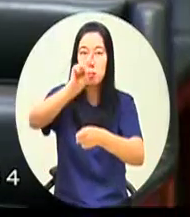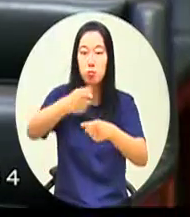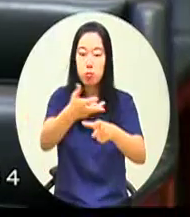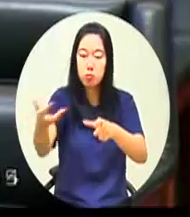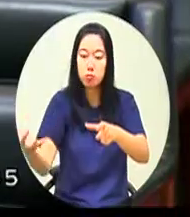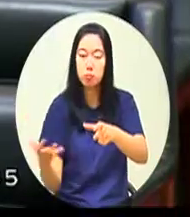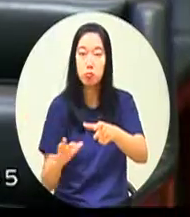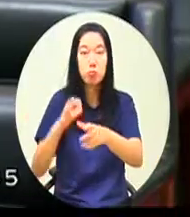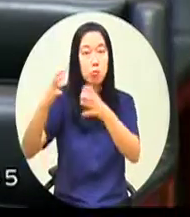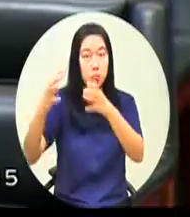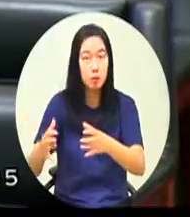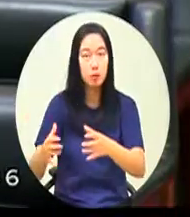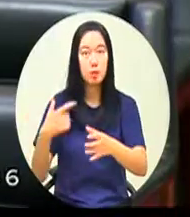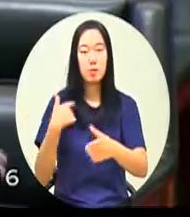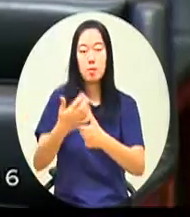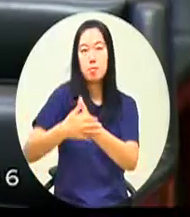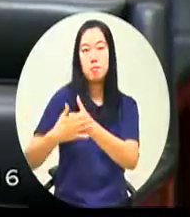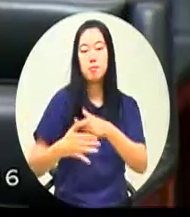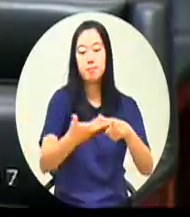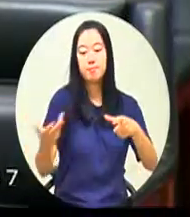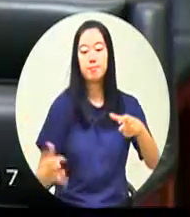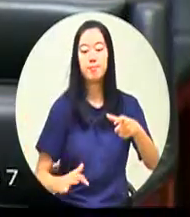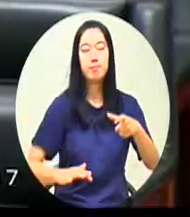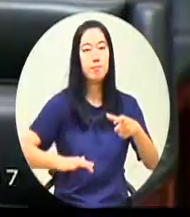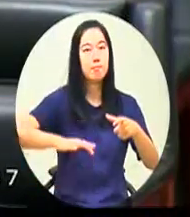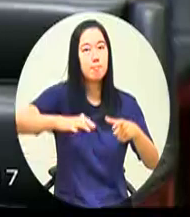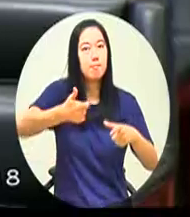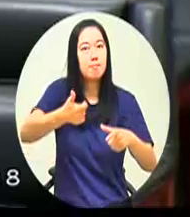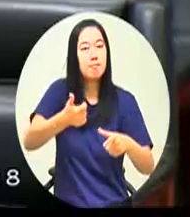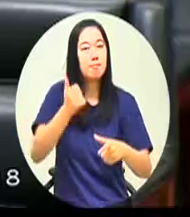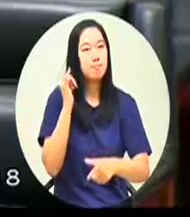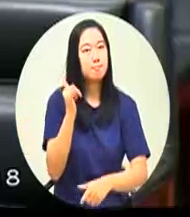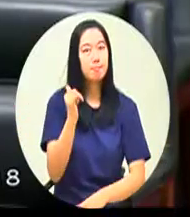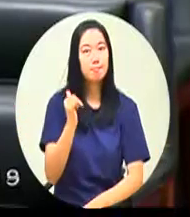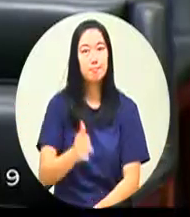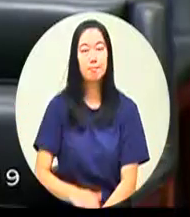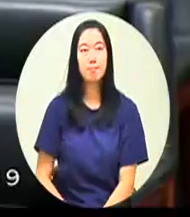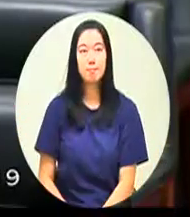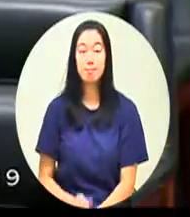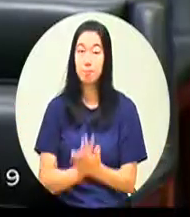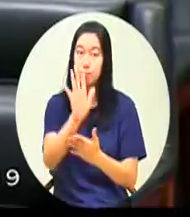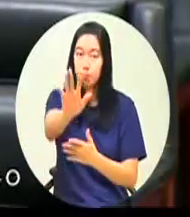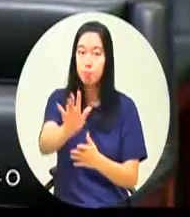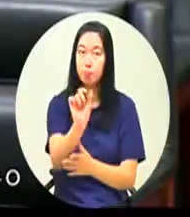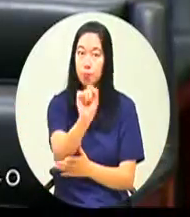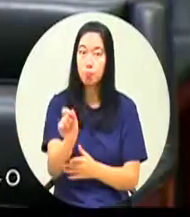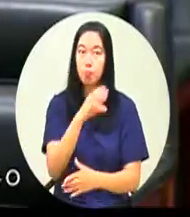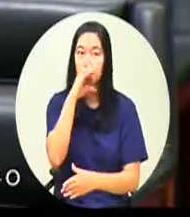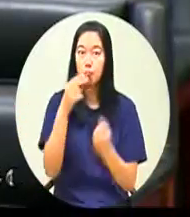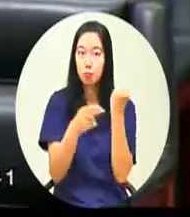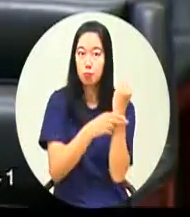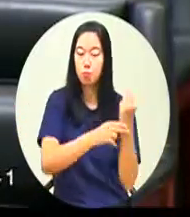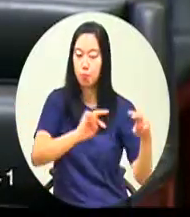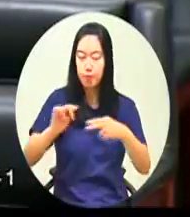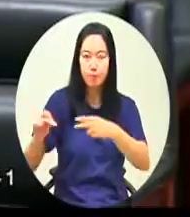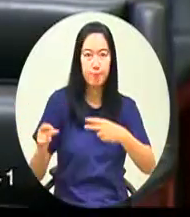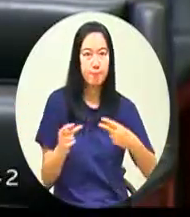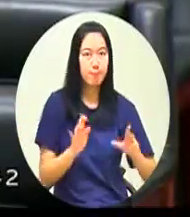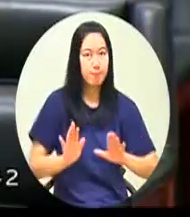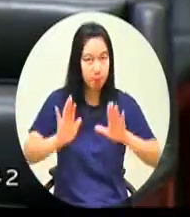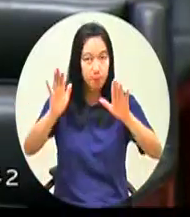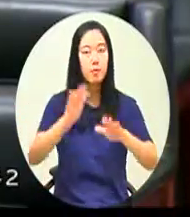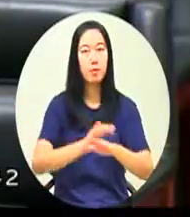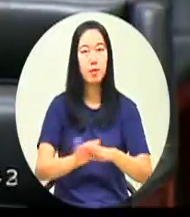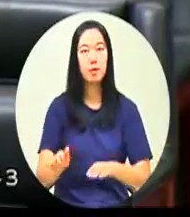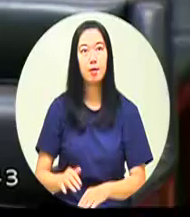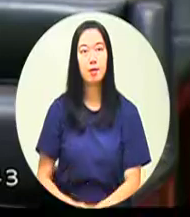啊，来地水吼，相信啊，介咱比修里下嘛，可能会过来改善。所以我要了解讲，咱